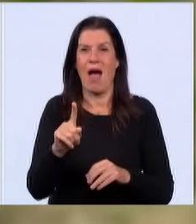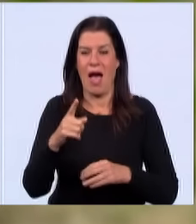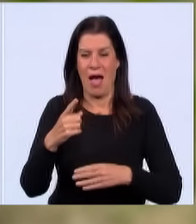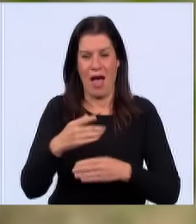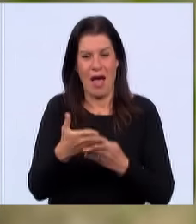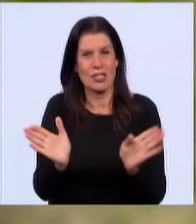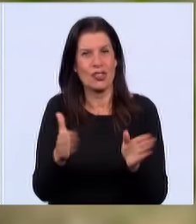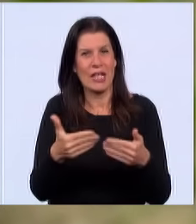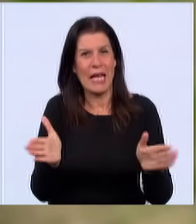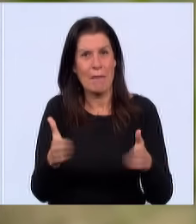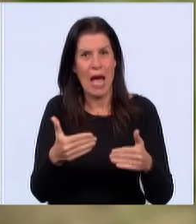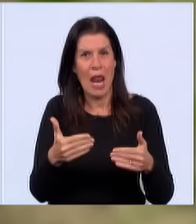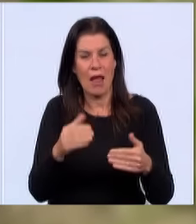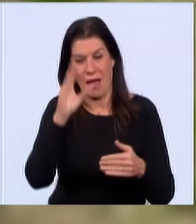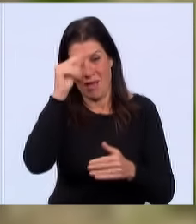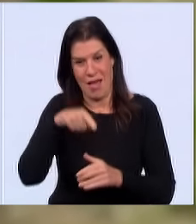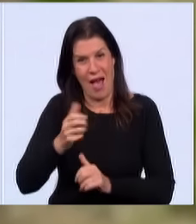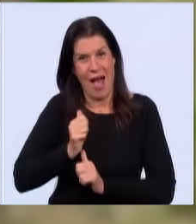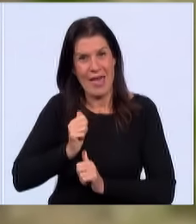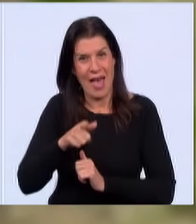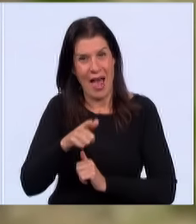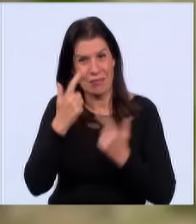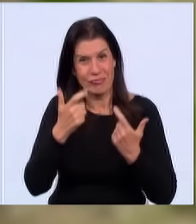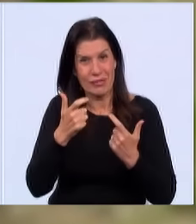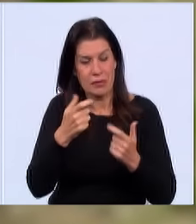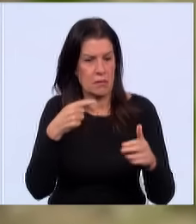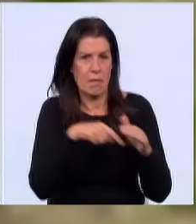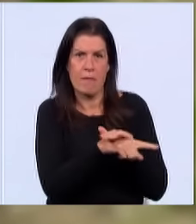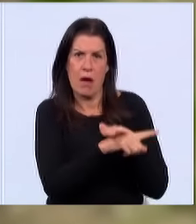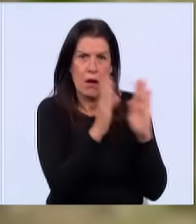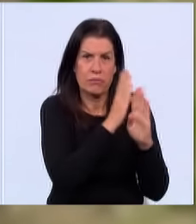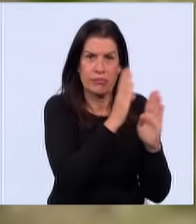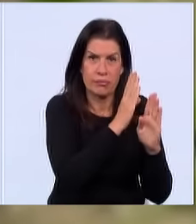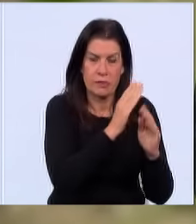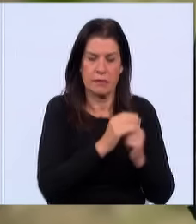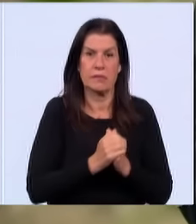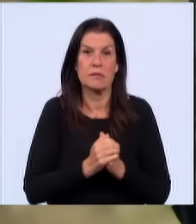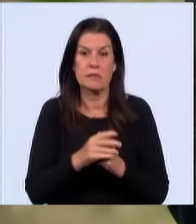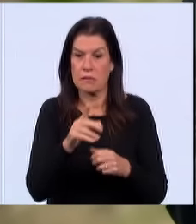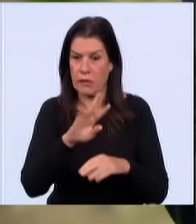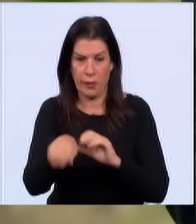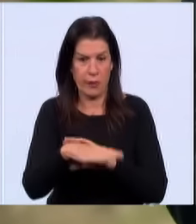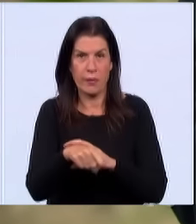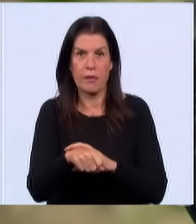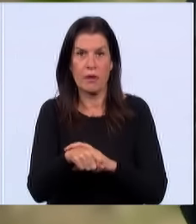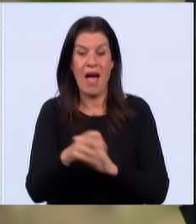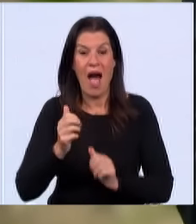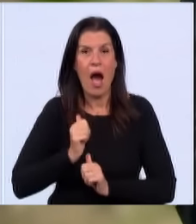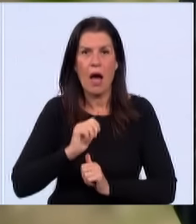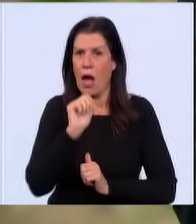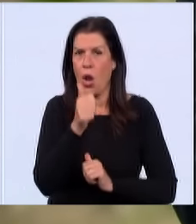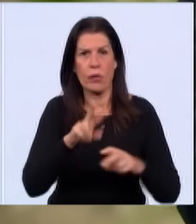מיותם למשך 40 דקות. גם כשהשין גימל מתבקש לחזור, הוא מסרב.